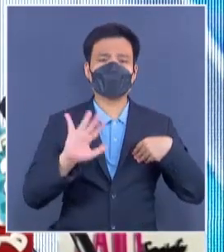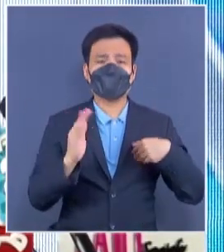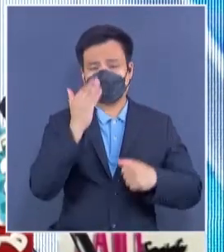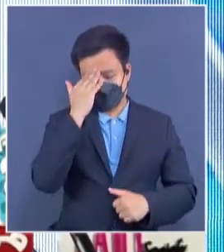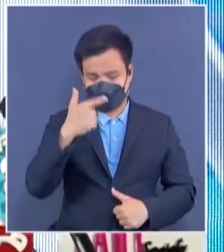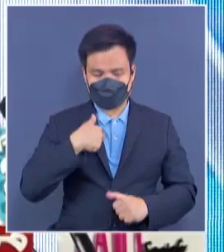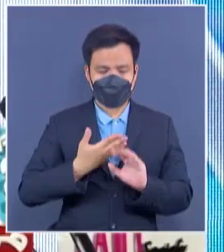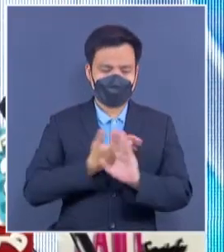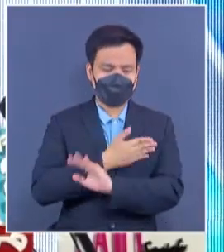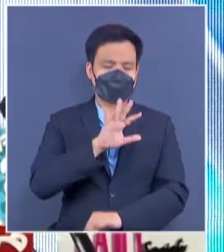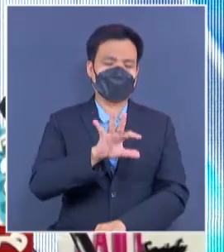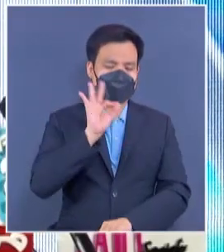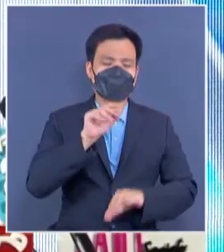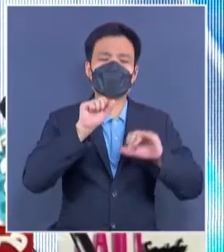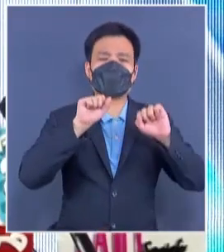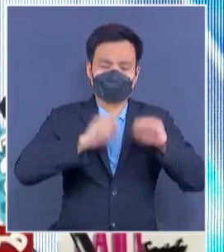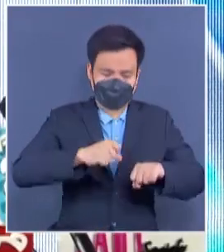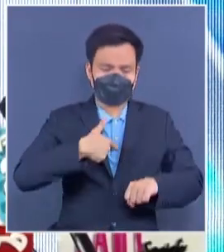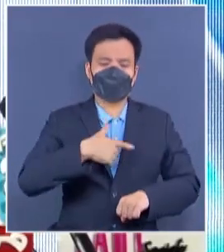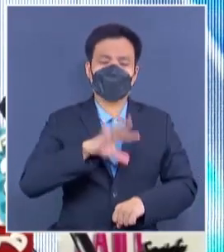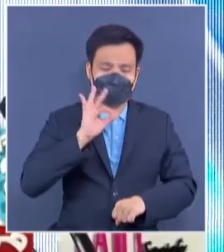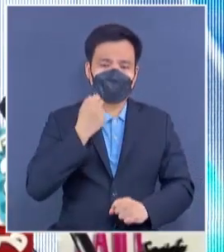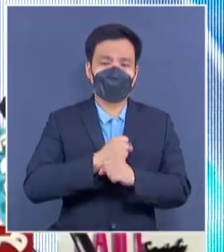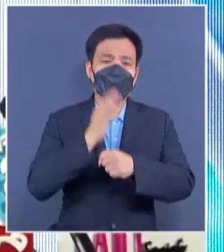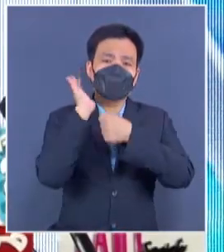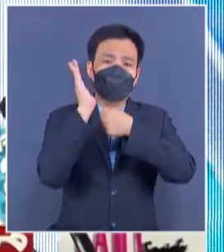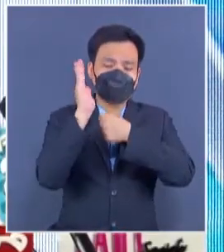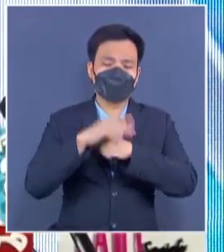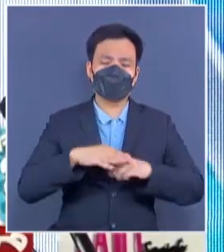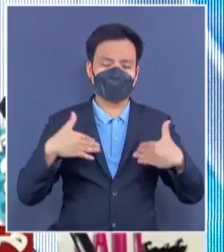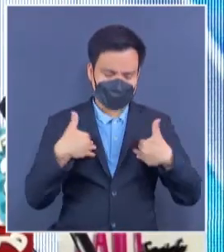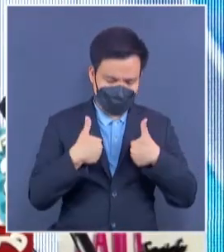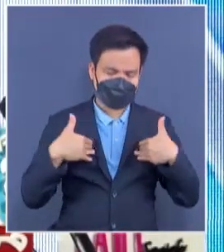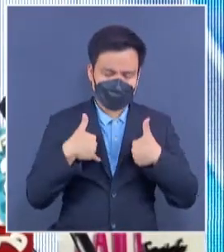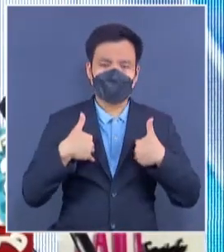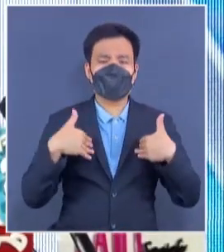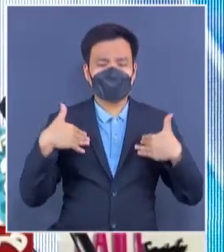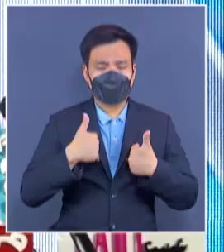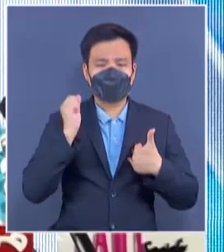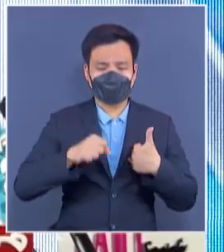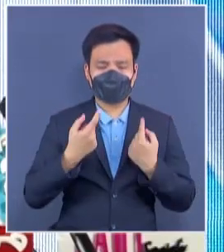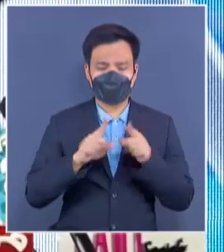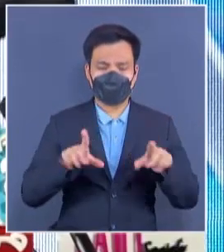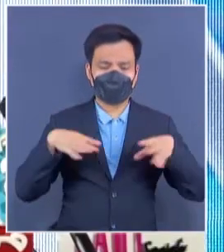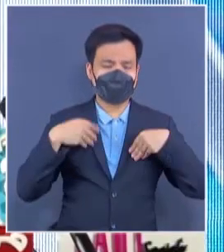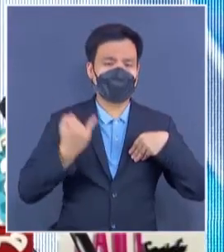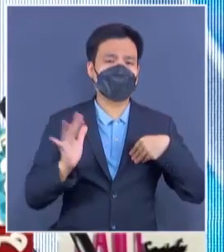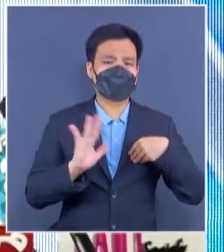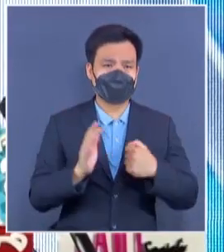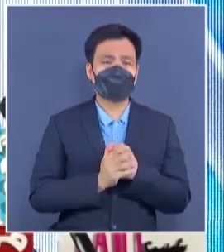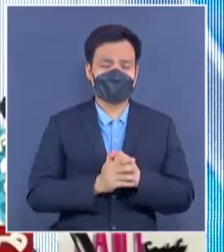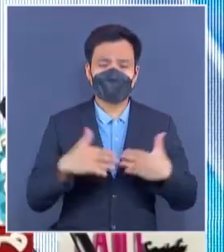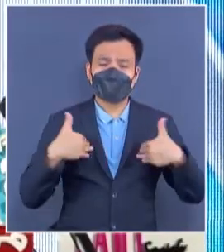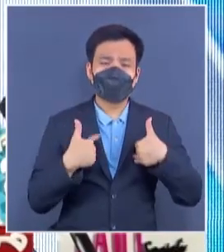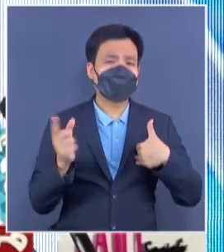อ่ะเลือกที่มาอยู่ตรงนี้แล้วมึงเหนื่อยเหนื่อยแต่ไม่ท้อทำเหนื่อยเพราะอะไรไม่ได้เหนื่อยกับการที่ถูกคนนี้ว่าอย่างนี้คนที่วาง